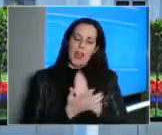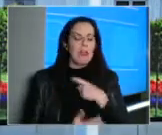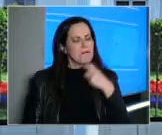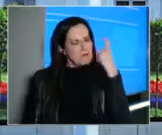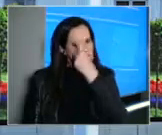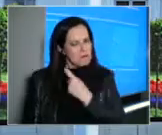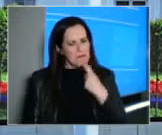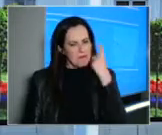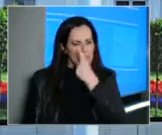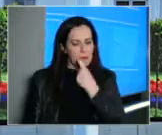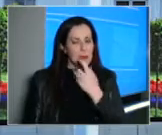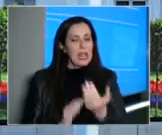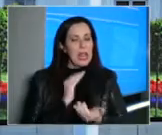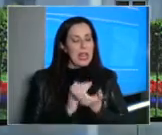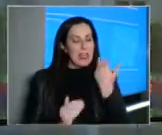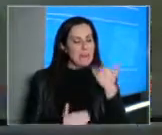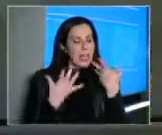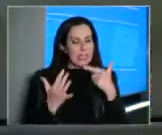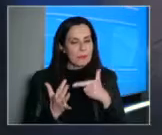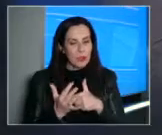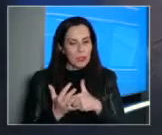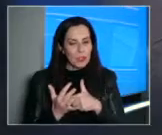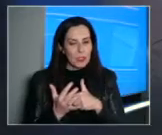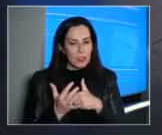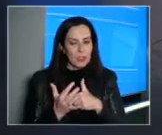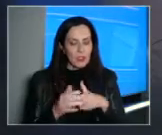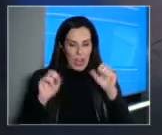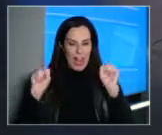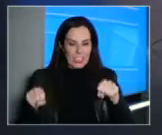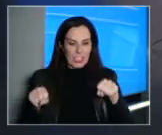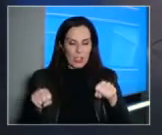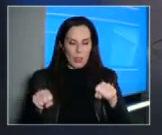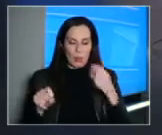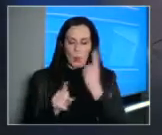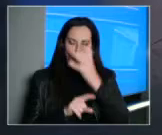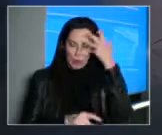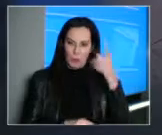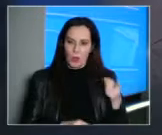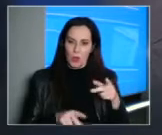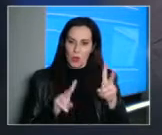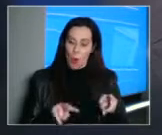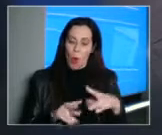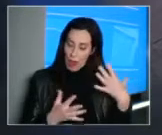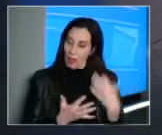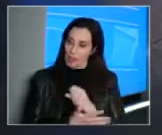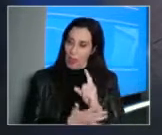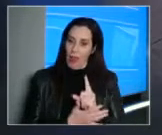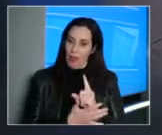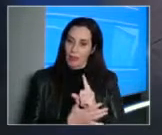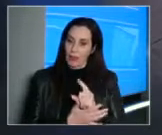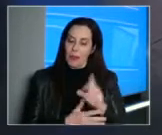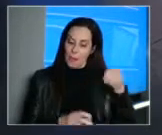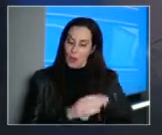תוהה אם עוד לפני הסיפור של הנשיאות המרכזי מול טראמפ, הוא בכלל יוכל לצלוח את